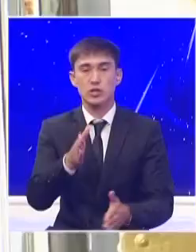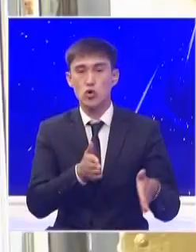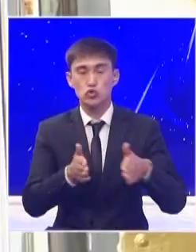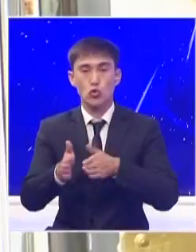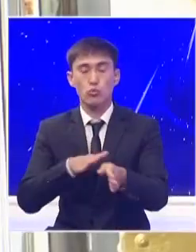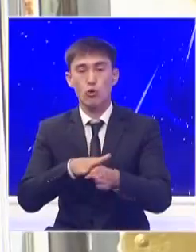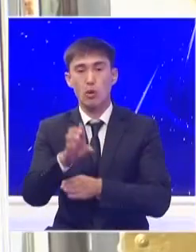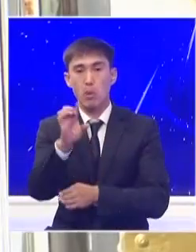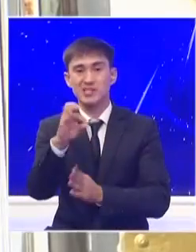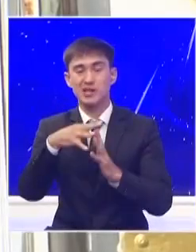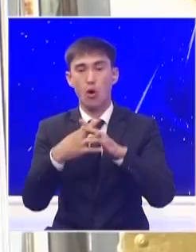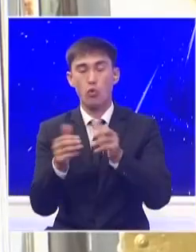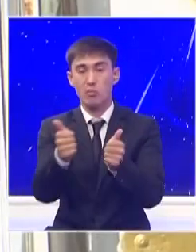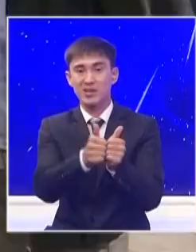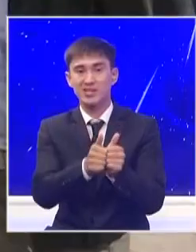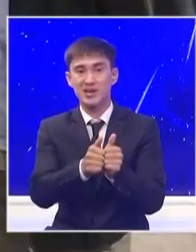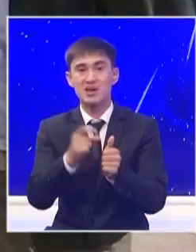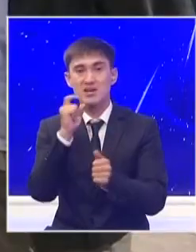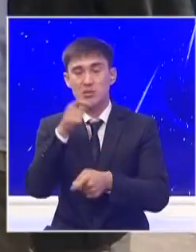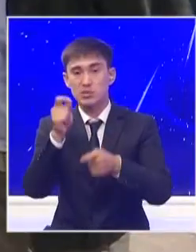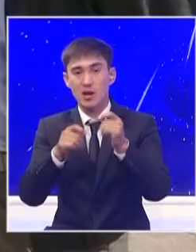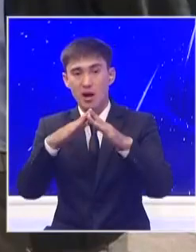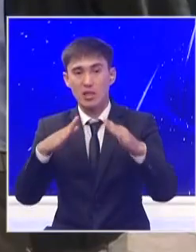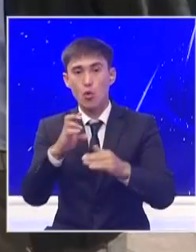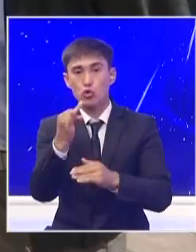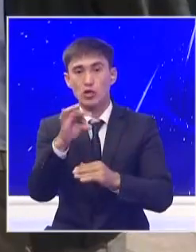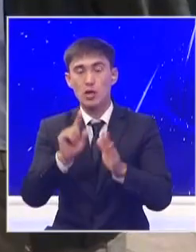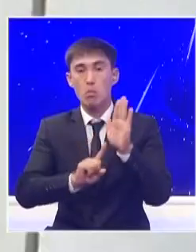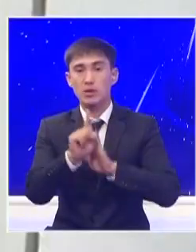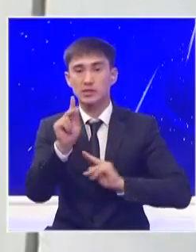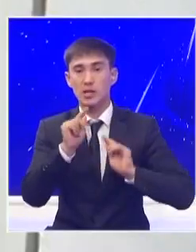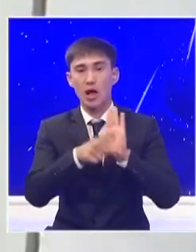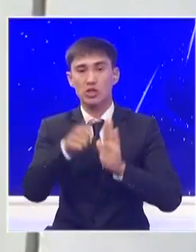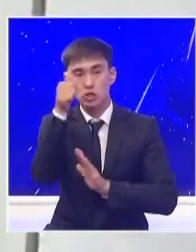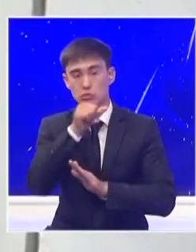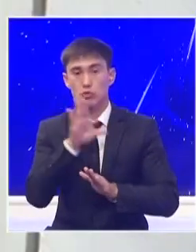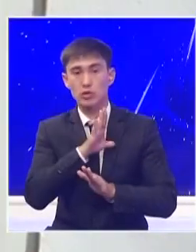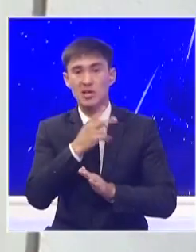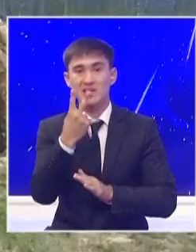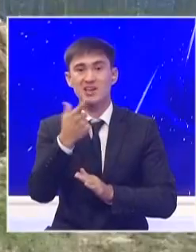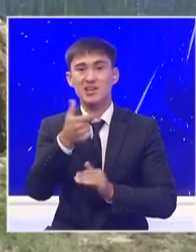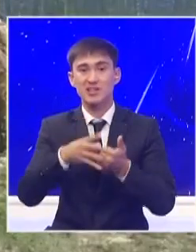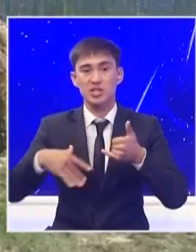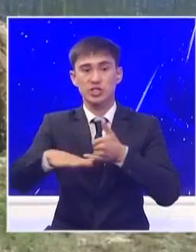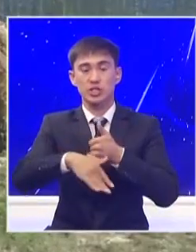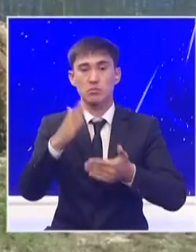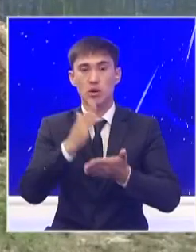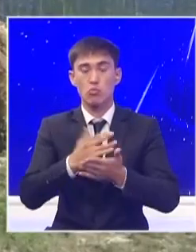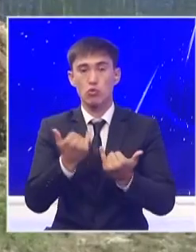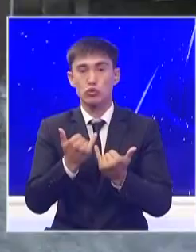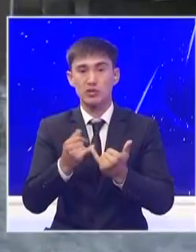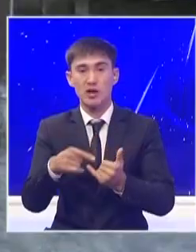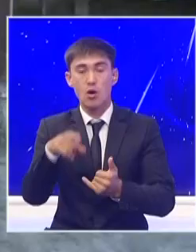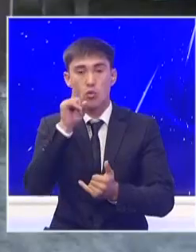бойында Байсерке ауылы маңындағы қымызхана Ұлжан жұмыс бастағалы 6 жылдан асты. Мұнда 2 гектар жер телімі бар. Бүгінде